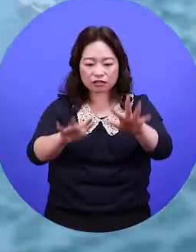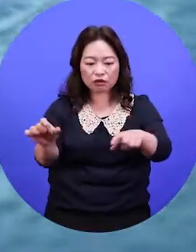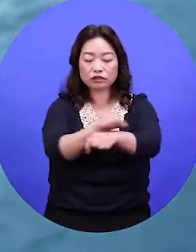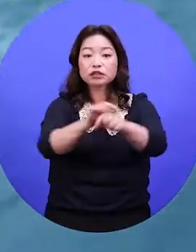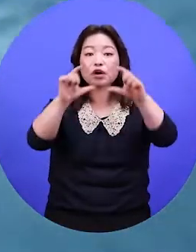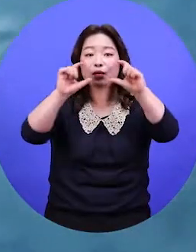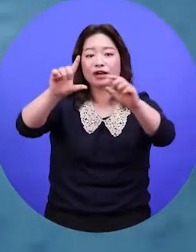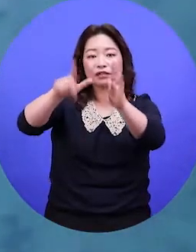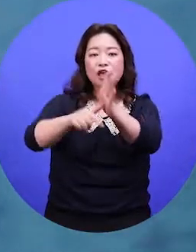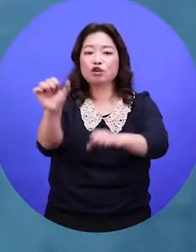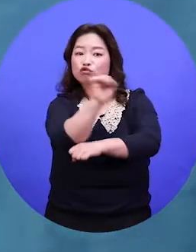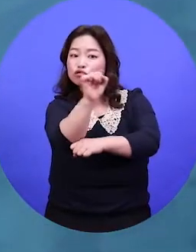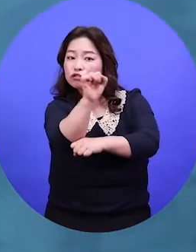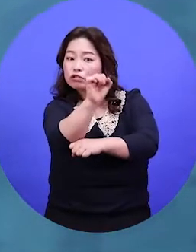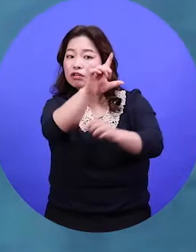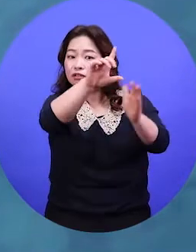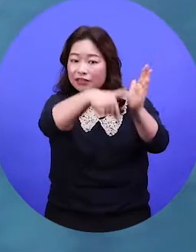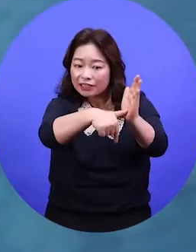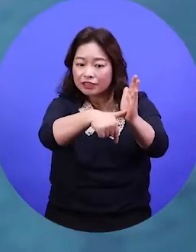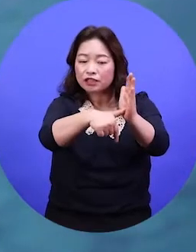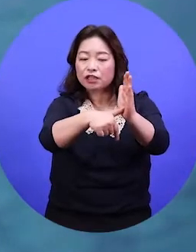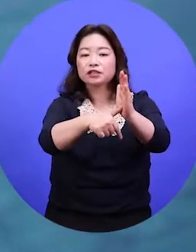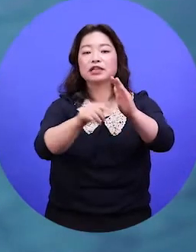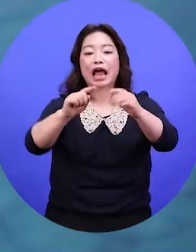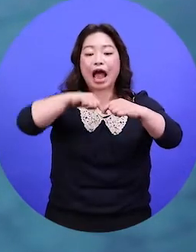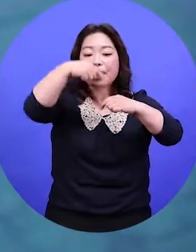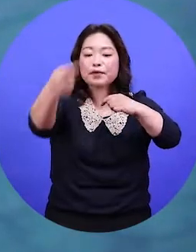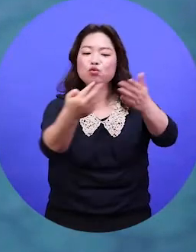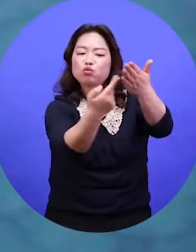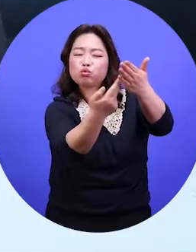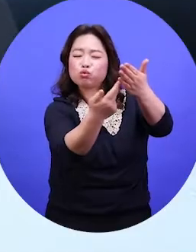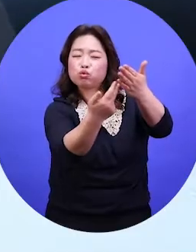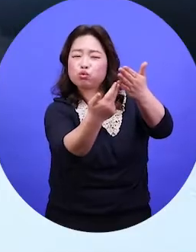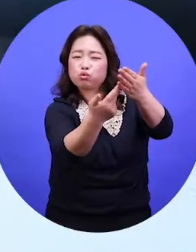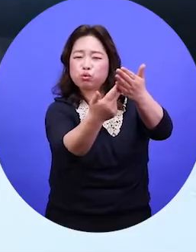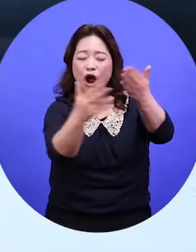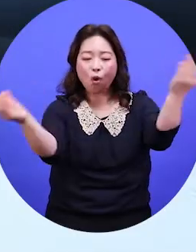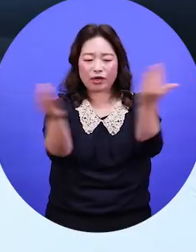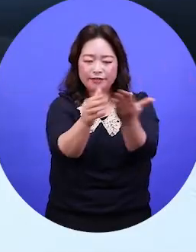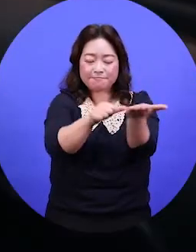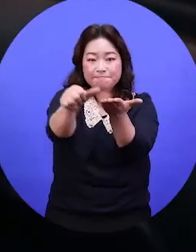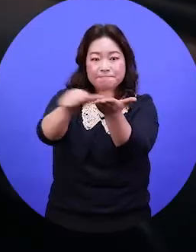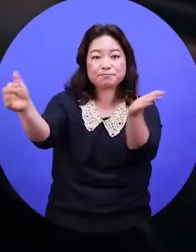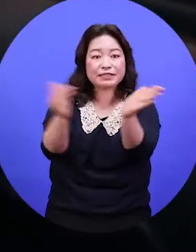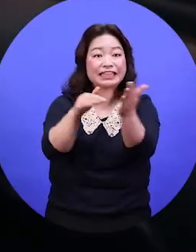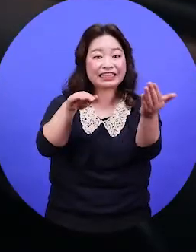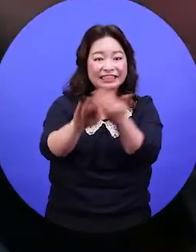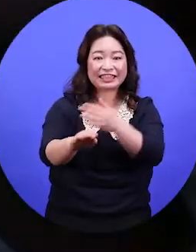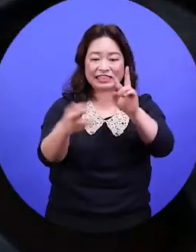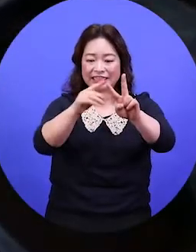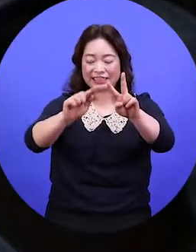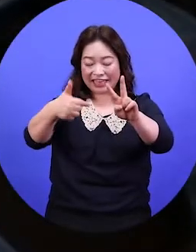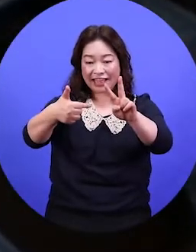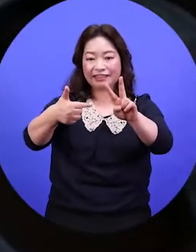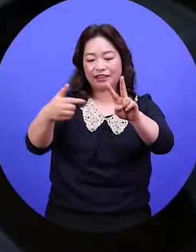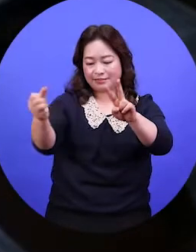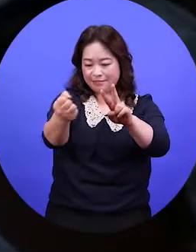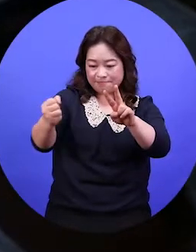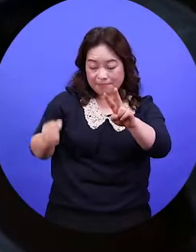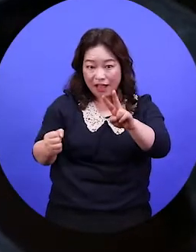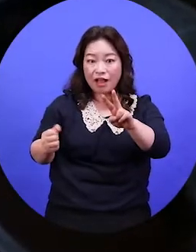대설특보 상황에서 운전을 할 경우 앞유리 성에 완전 제거하기, 2단 기어에 반클러치로